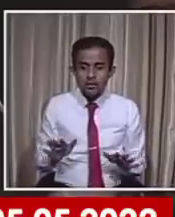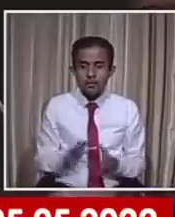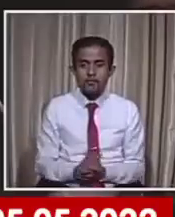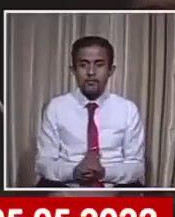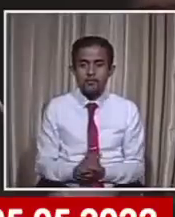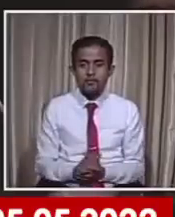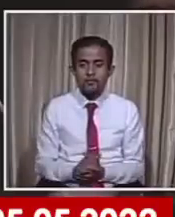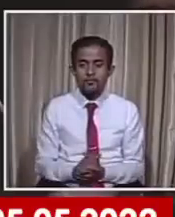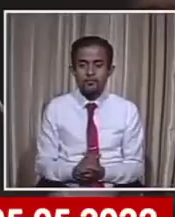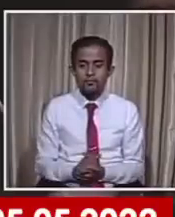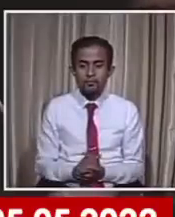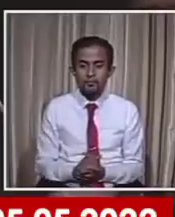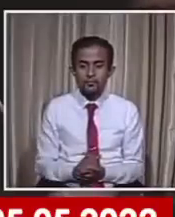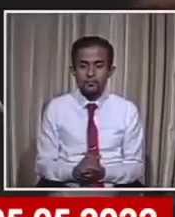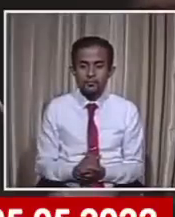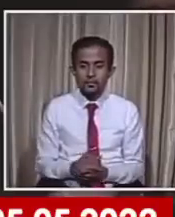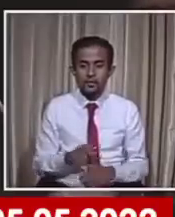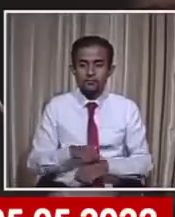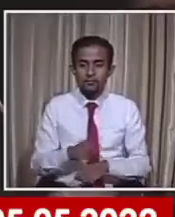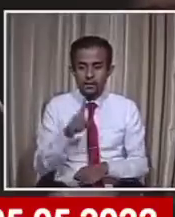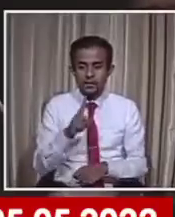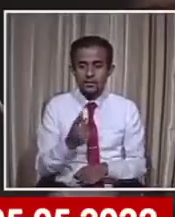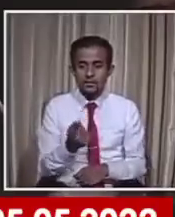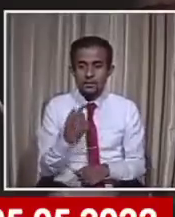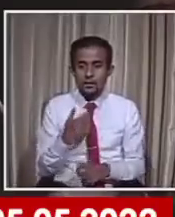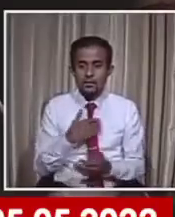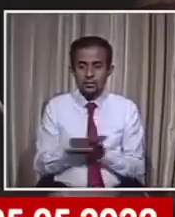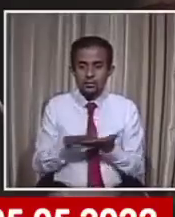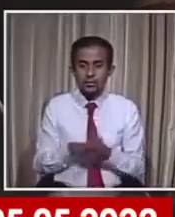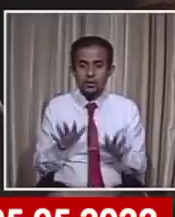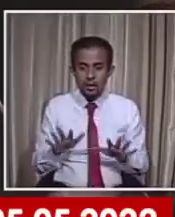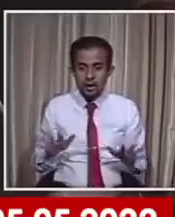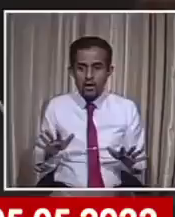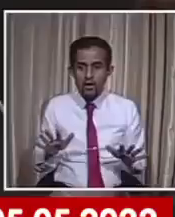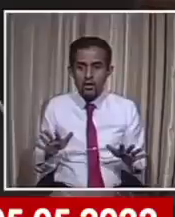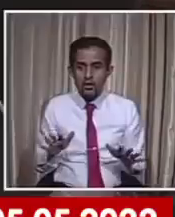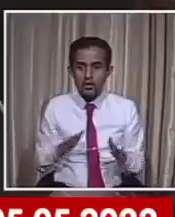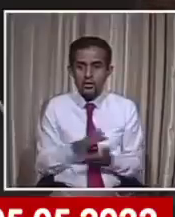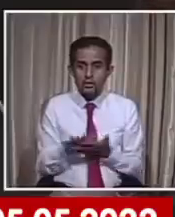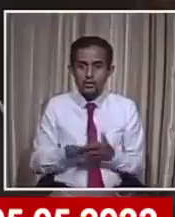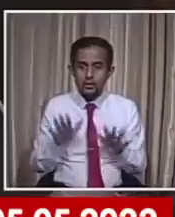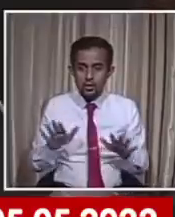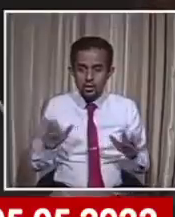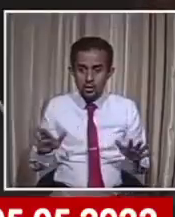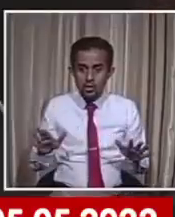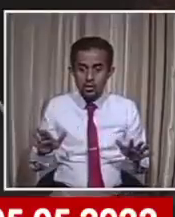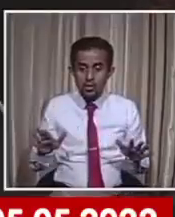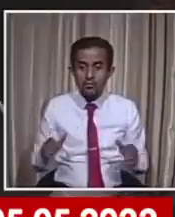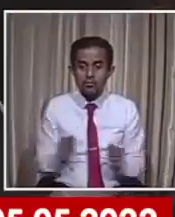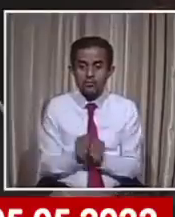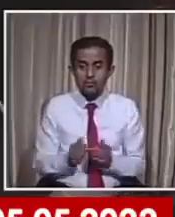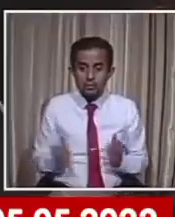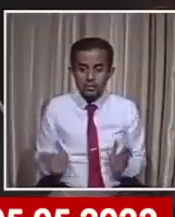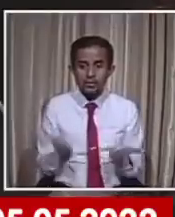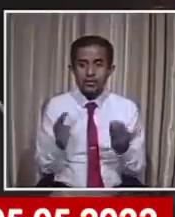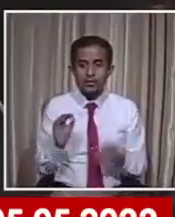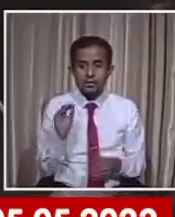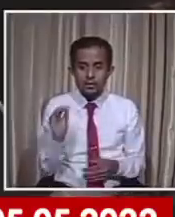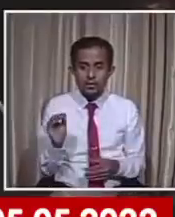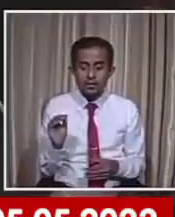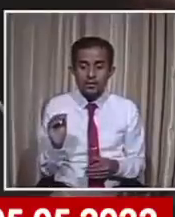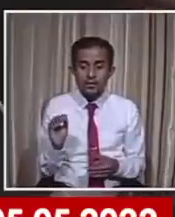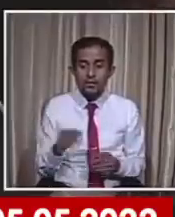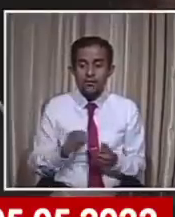அளவுக்கு குறையும்போது மேலும் வீழ்ச்சியடையும் என்று அவர் குறிப்பிட்டுள்ளார். இந்தியா எமக்கு ஏற்கனவே 5 பில்லியன் அமெரிக்க டாலர்கள்